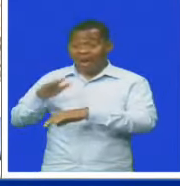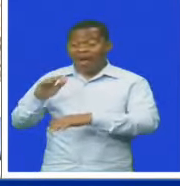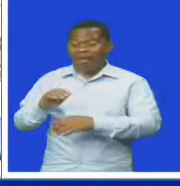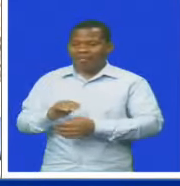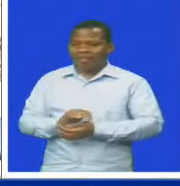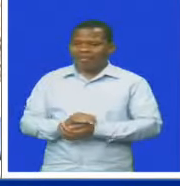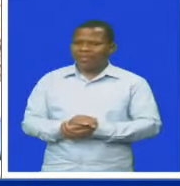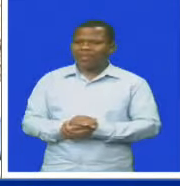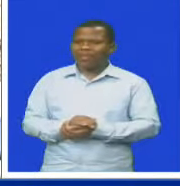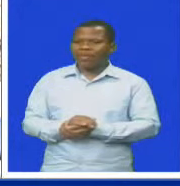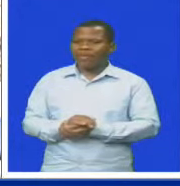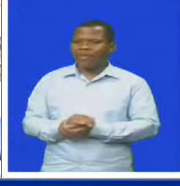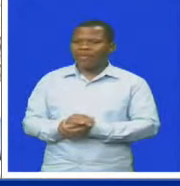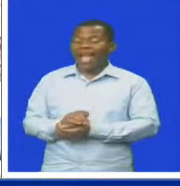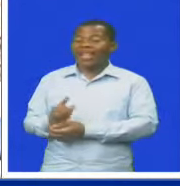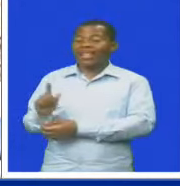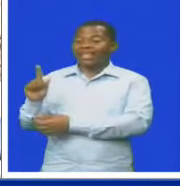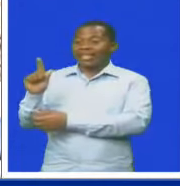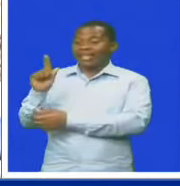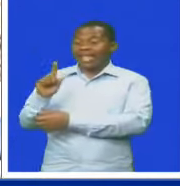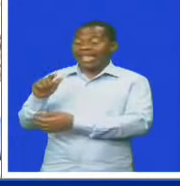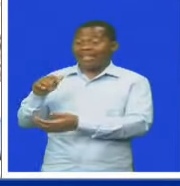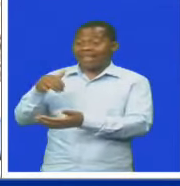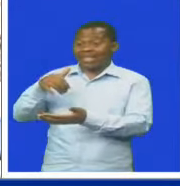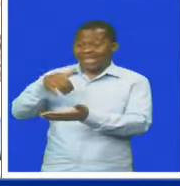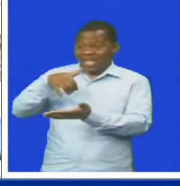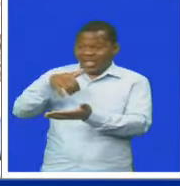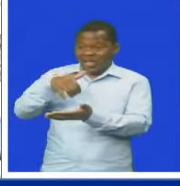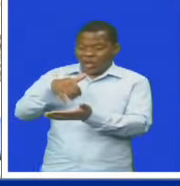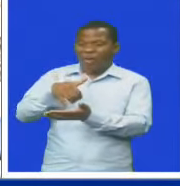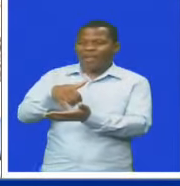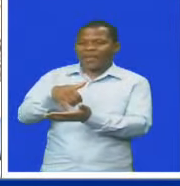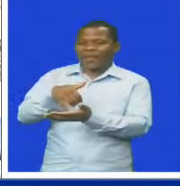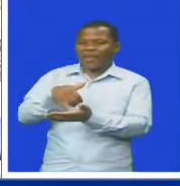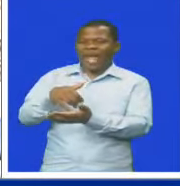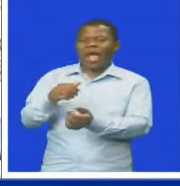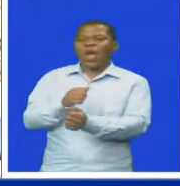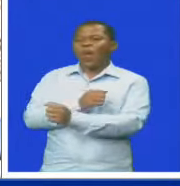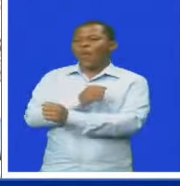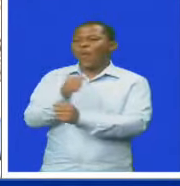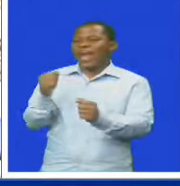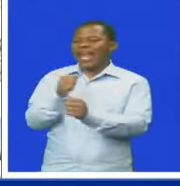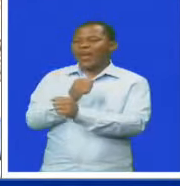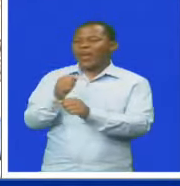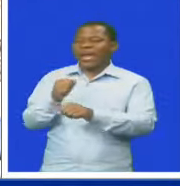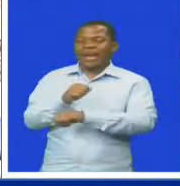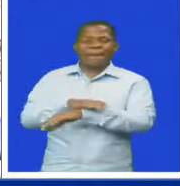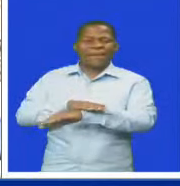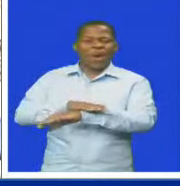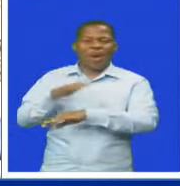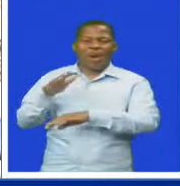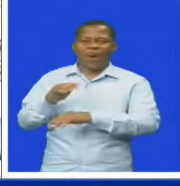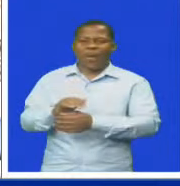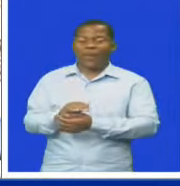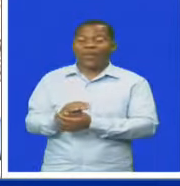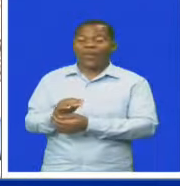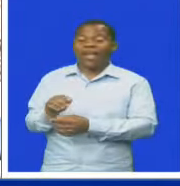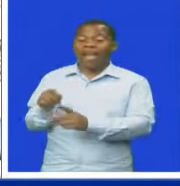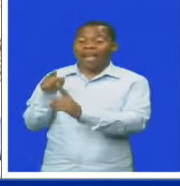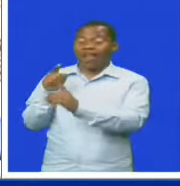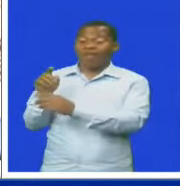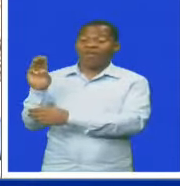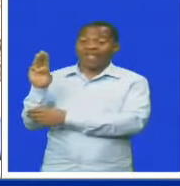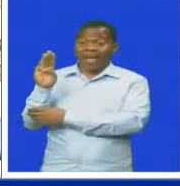khona. Sibonile iMamelodi Sundowns sithatha ingomishi letiningi angimengameli wayo kungumanje